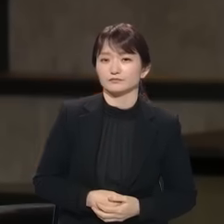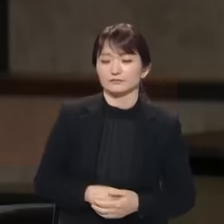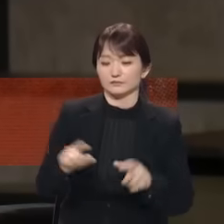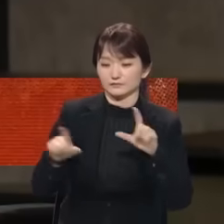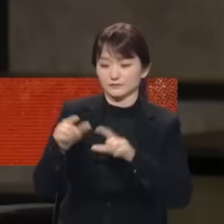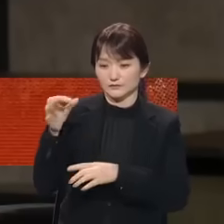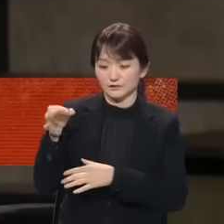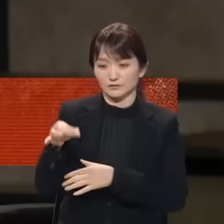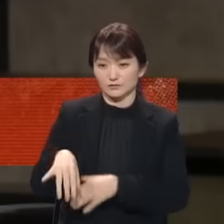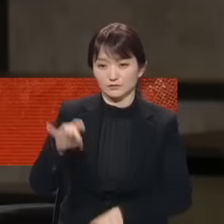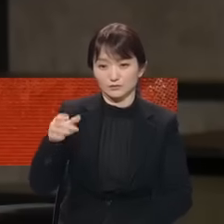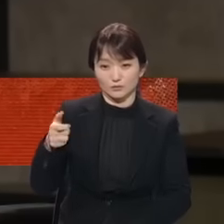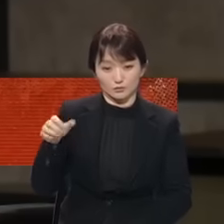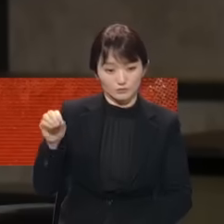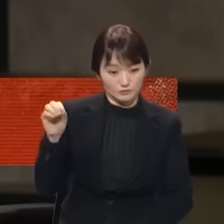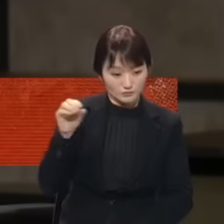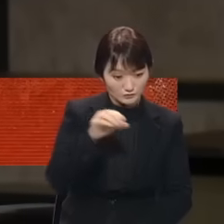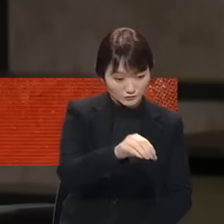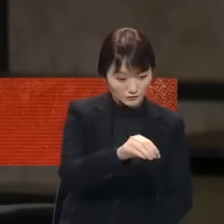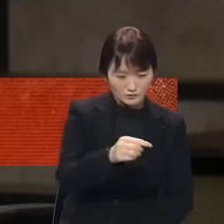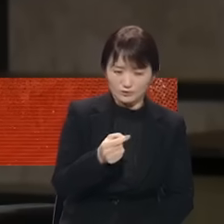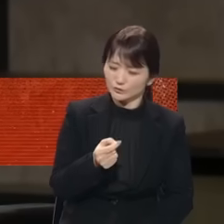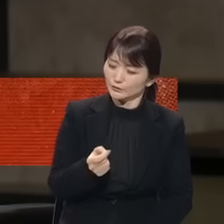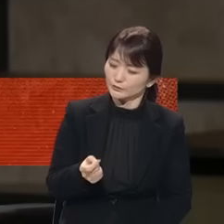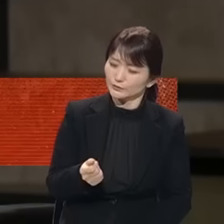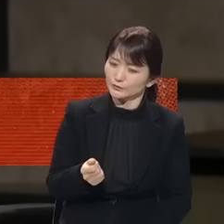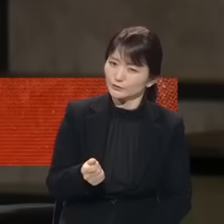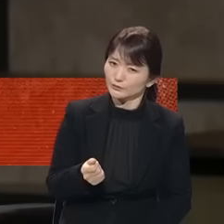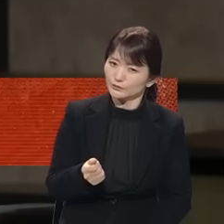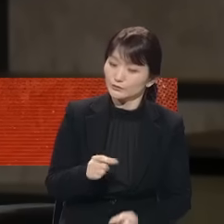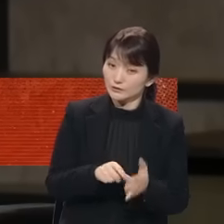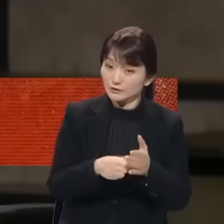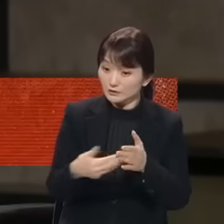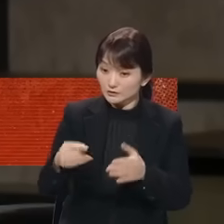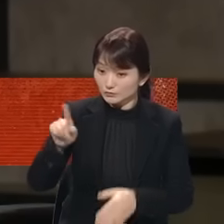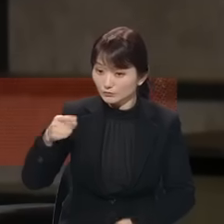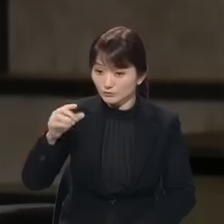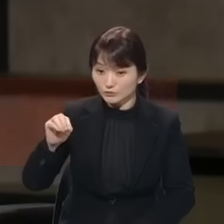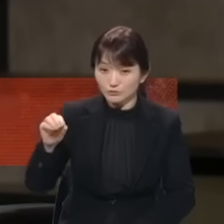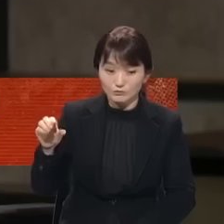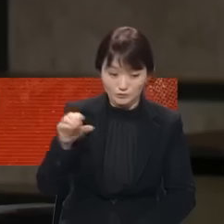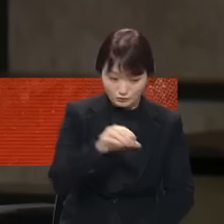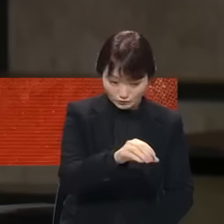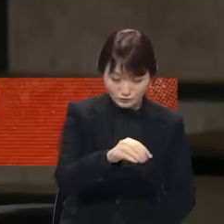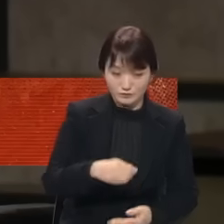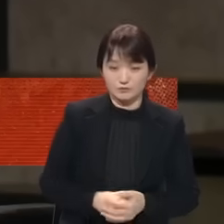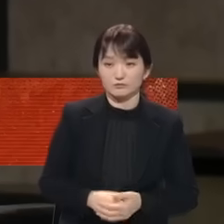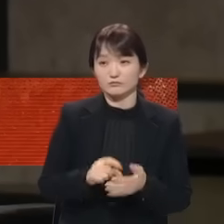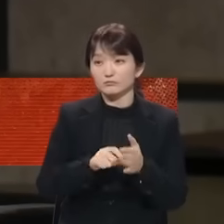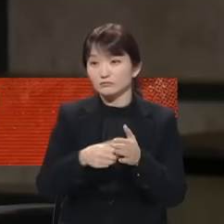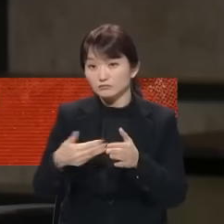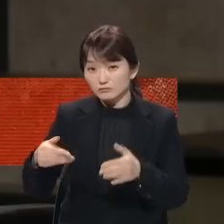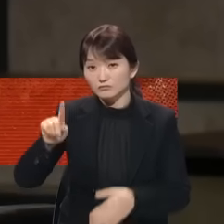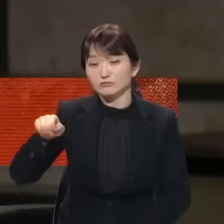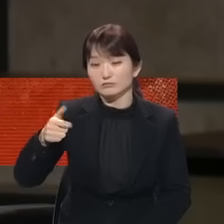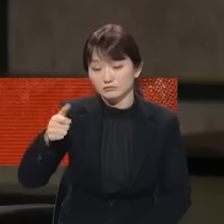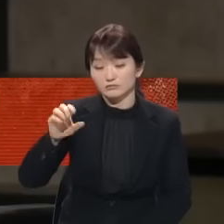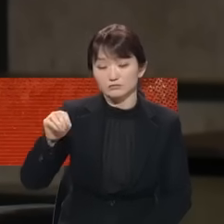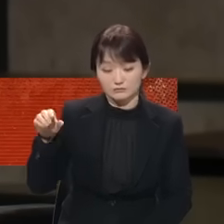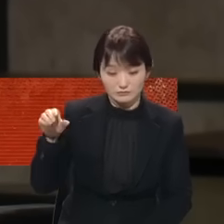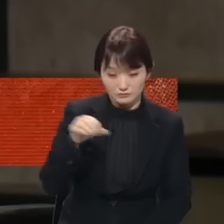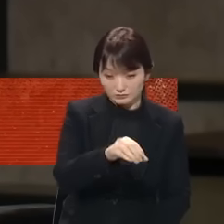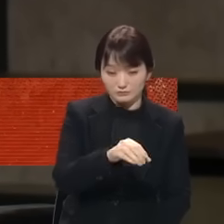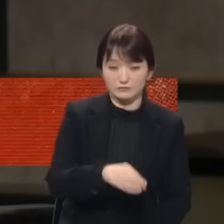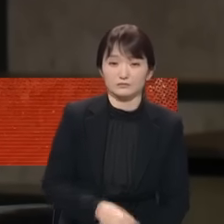50만 원을 주더 그래요 그까 좀 너무 작다 싶었는데 조금 있으니까 뭐 100만 원으로 올리고 좀 또 시간이 지나니까 150만 원으로